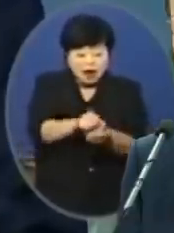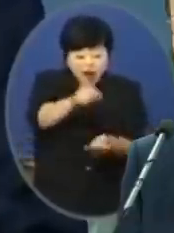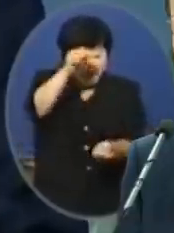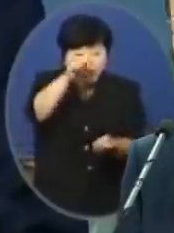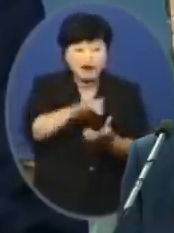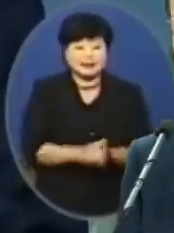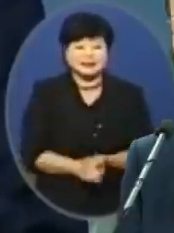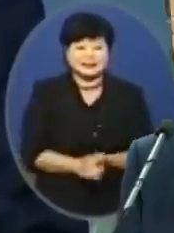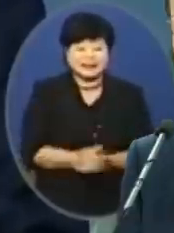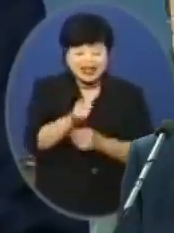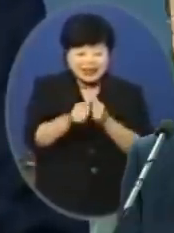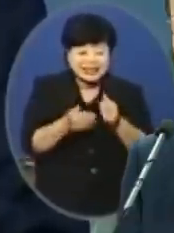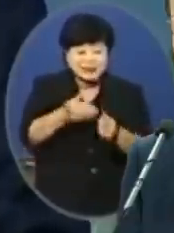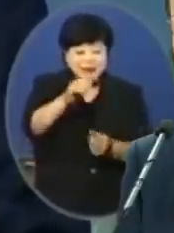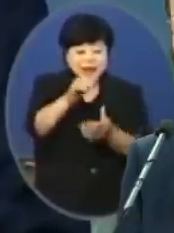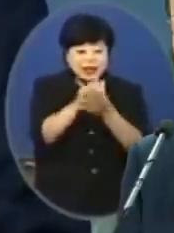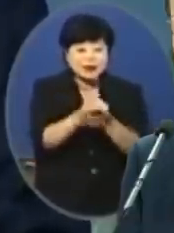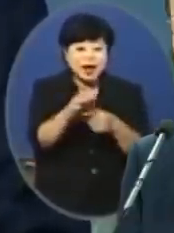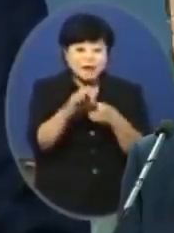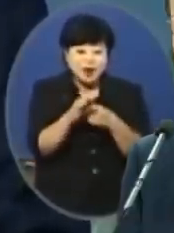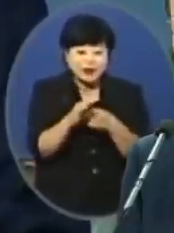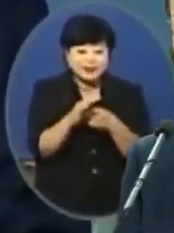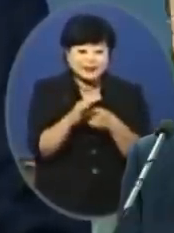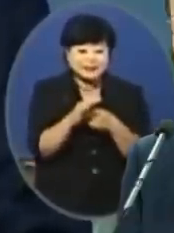열고 하나님 앞에 기도하면